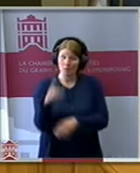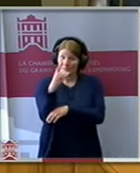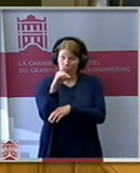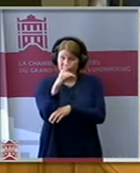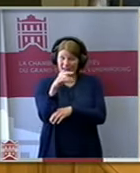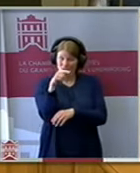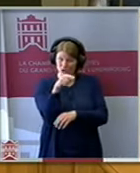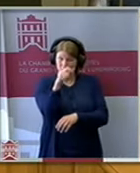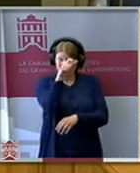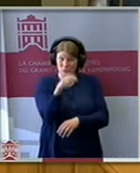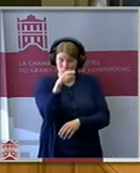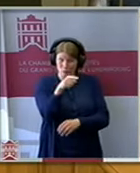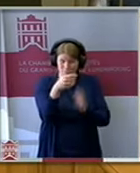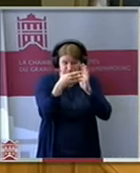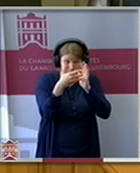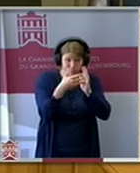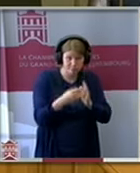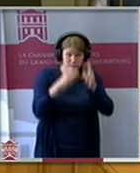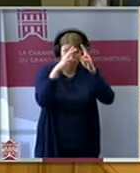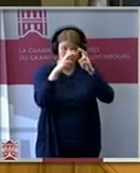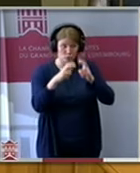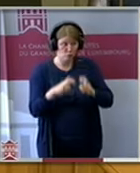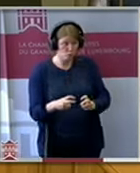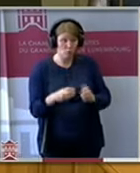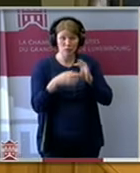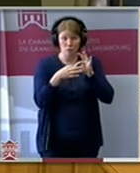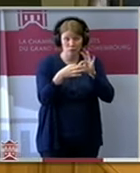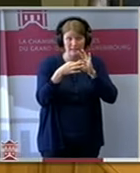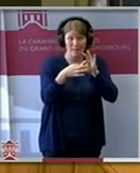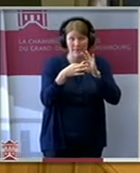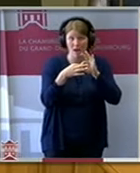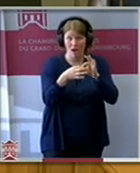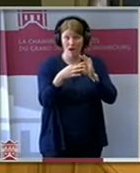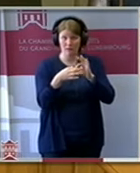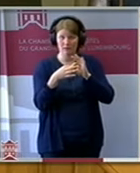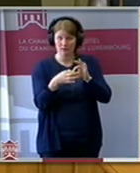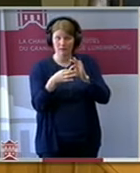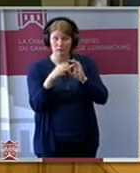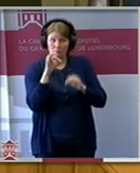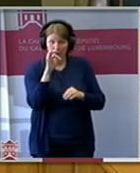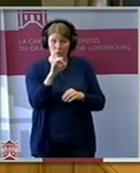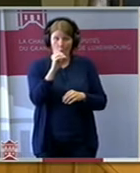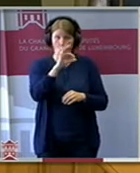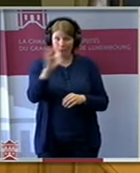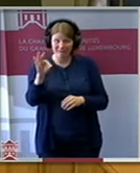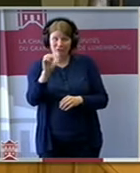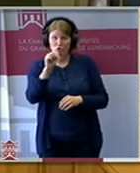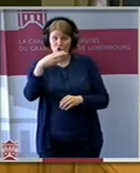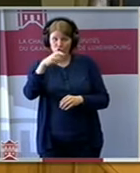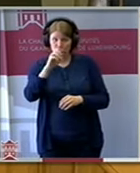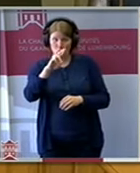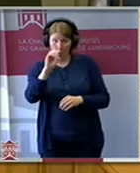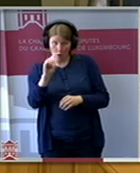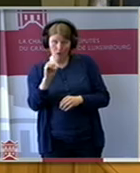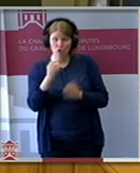Also ja doch ganz gut den Zusammenhang zwischen der Offshore-Steuerflucht mit der bittersten Armut von den